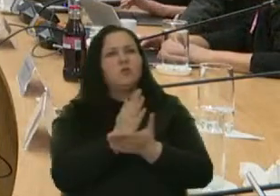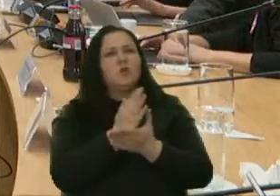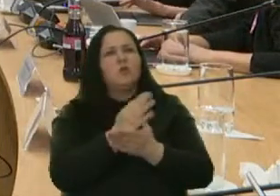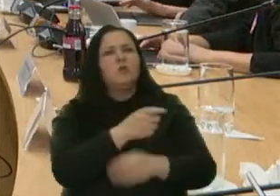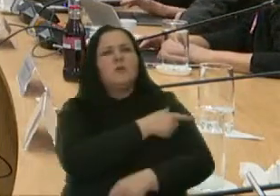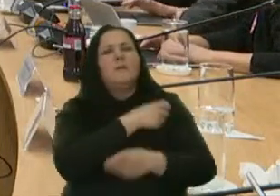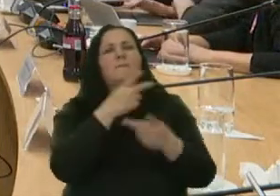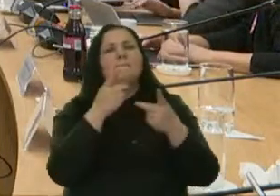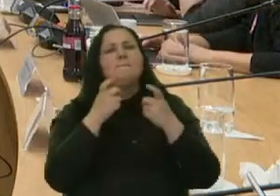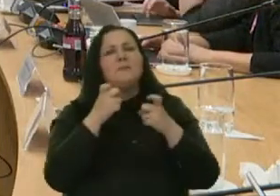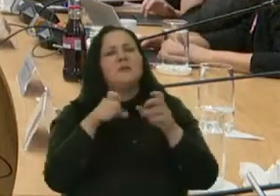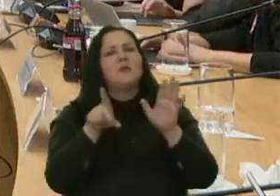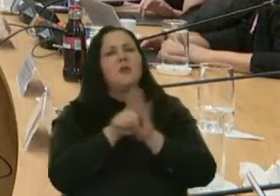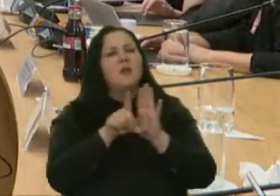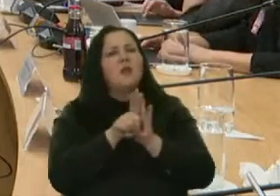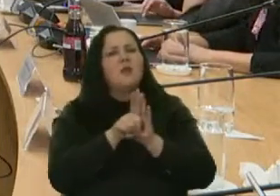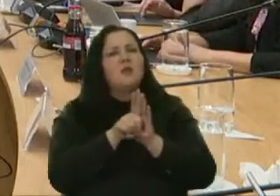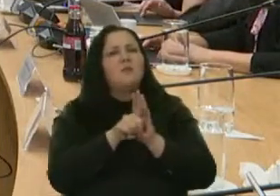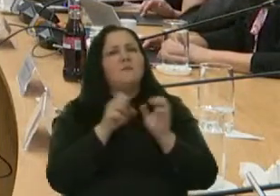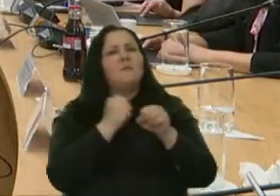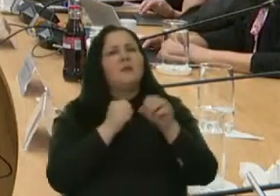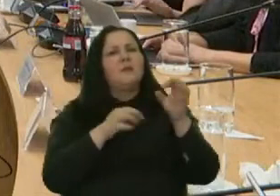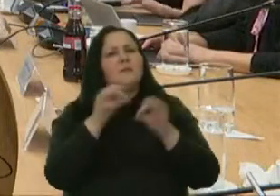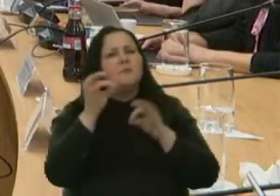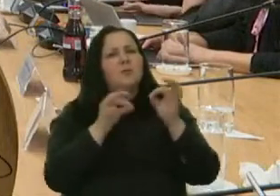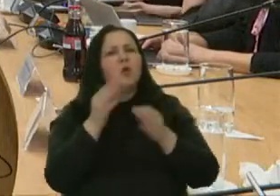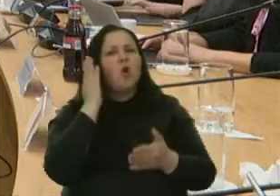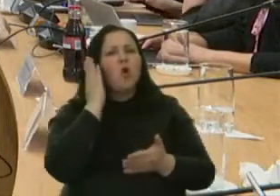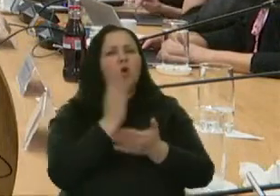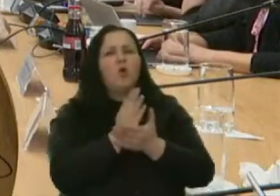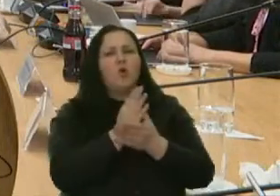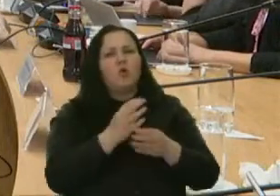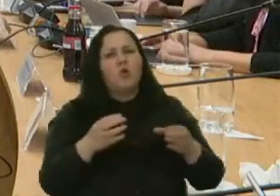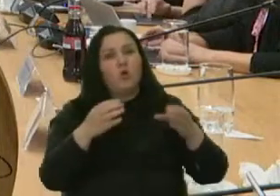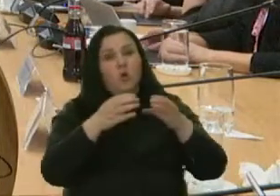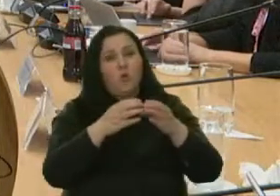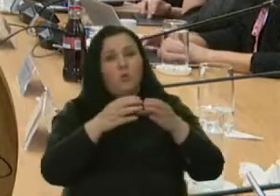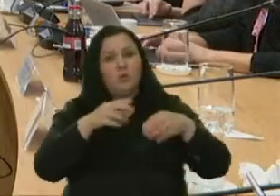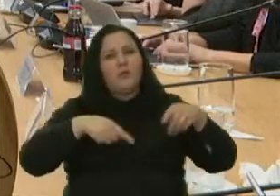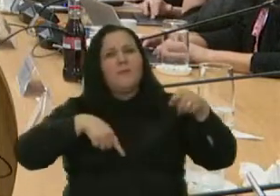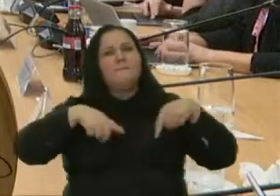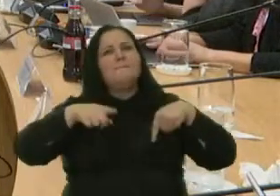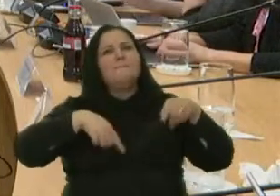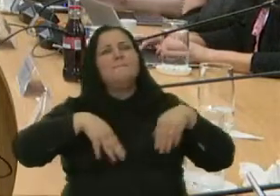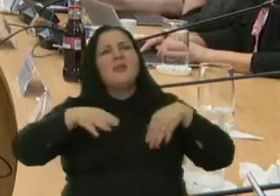prin protocoalele aprobate prin procedura ordinului comun de Miniș